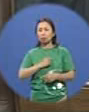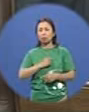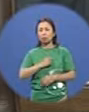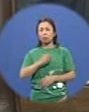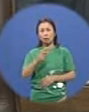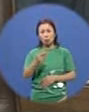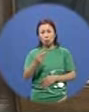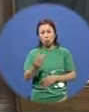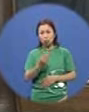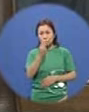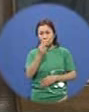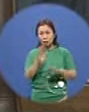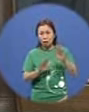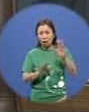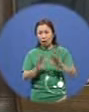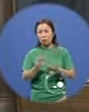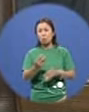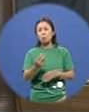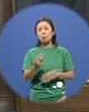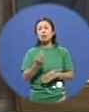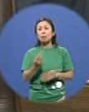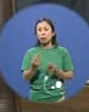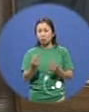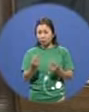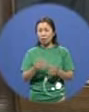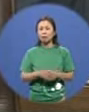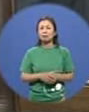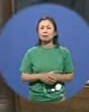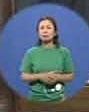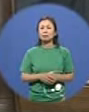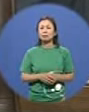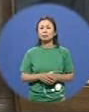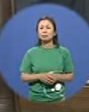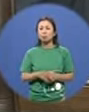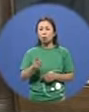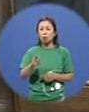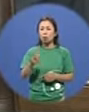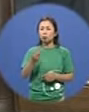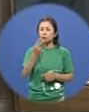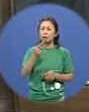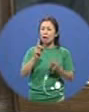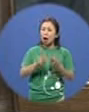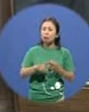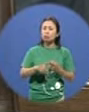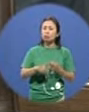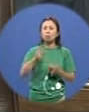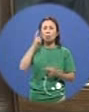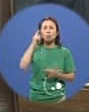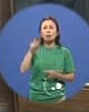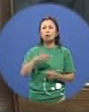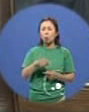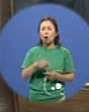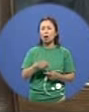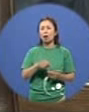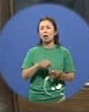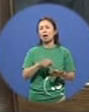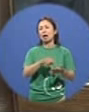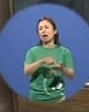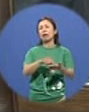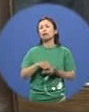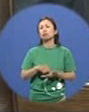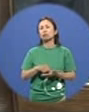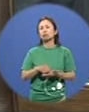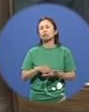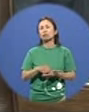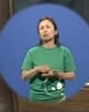かって見てますよ学生さん何度も来るからねでそのこの雰囲気でいいんだと思う人が来るんでこれちょっと荒々しいなと